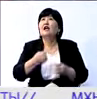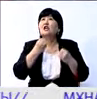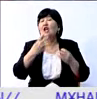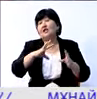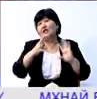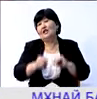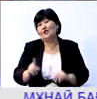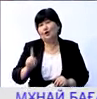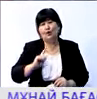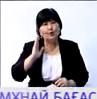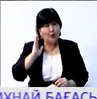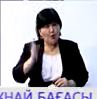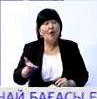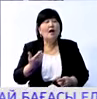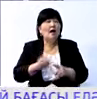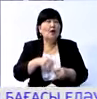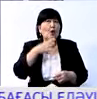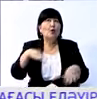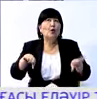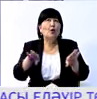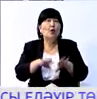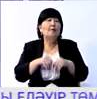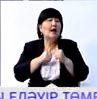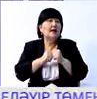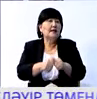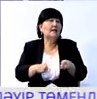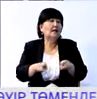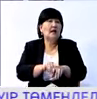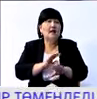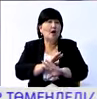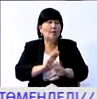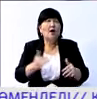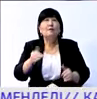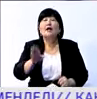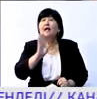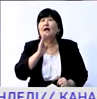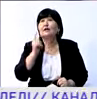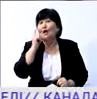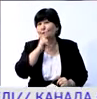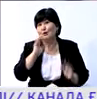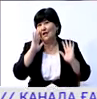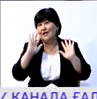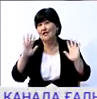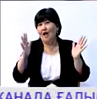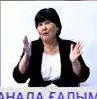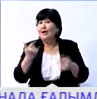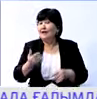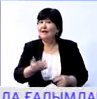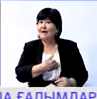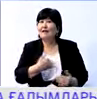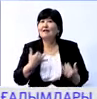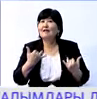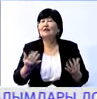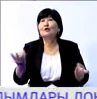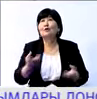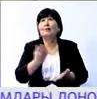нәтиже күтуге болады. Әйтпесе көппен бірге ере салғаннан салым жоқ. Мәселе мына қыздардың көздері жанып тұр, яғни қызығушылық бар.